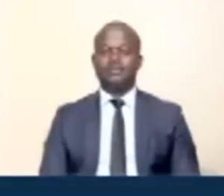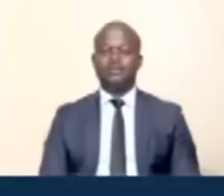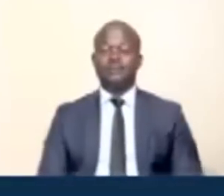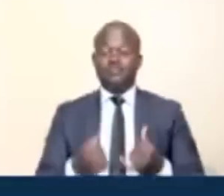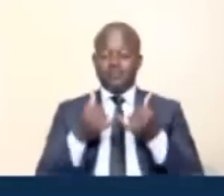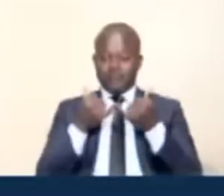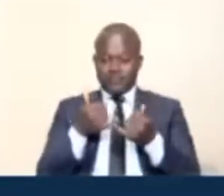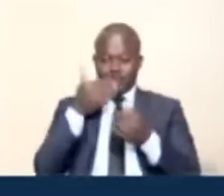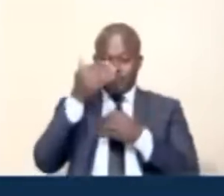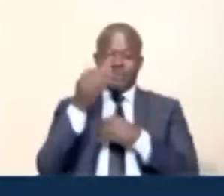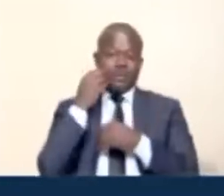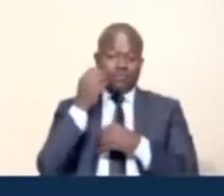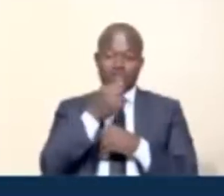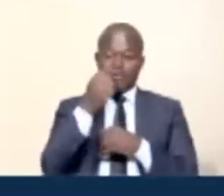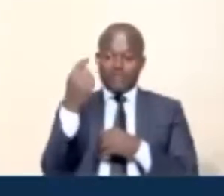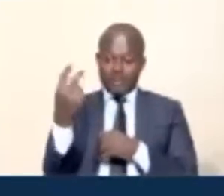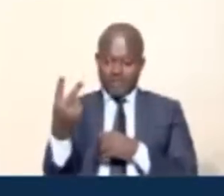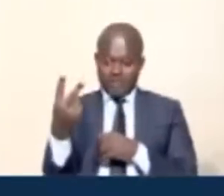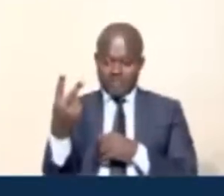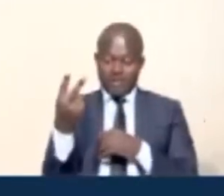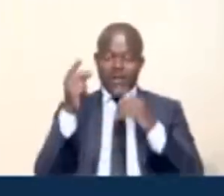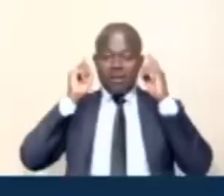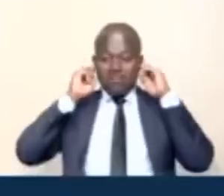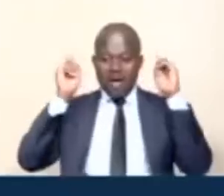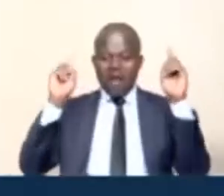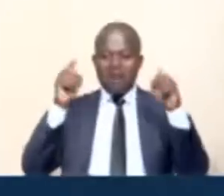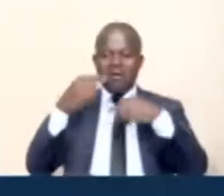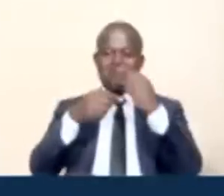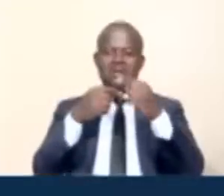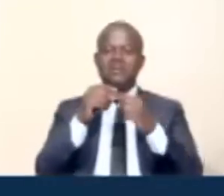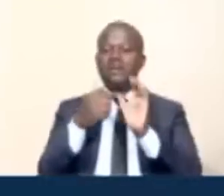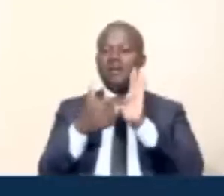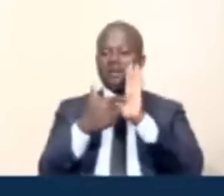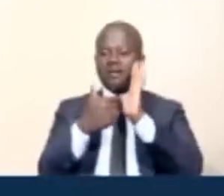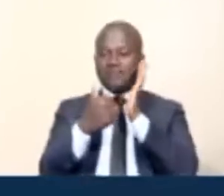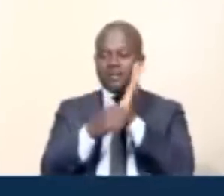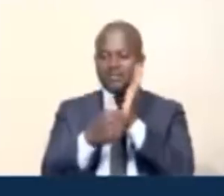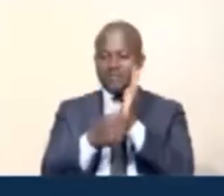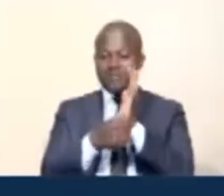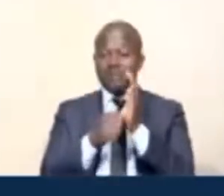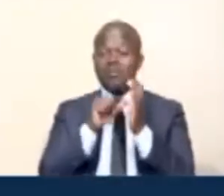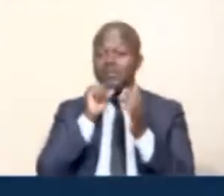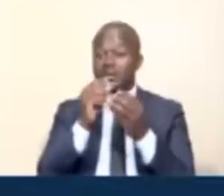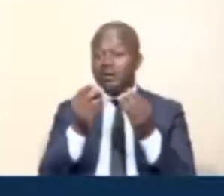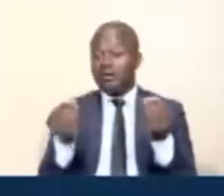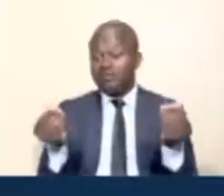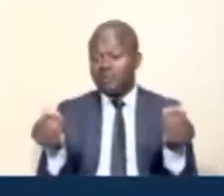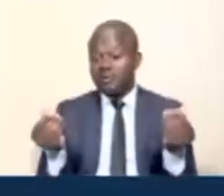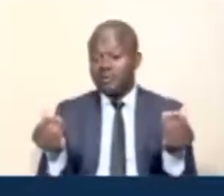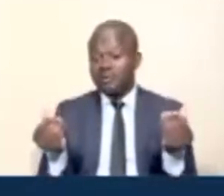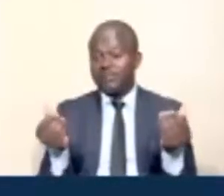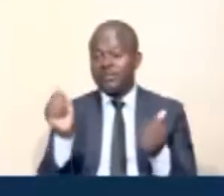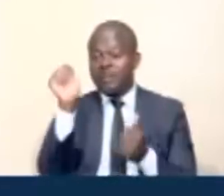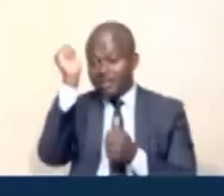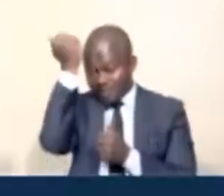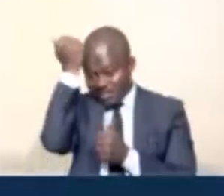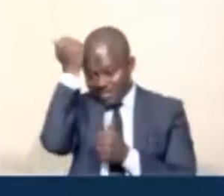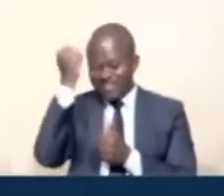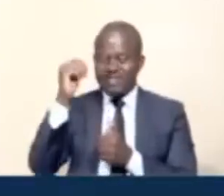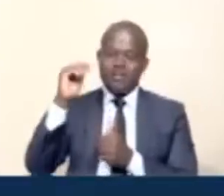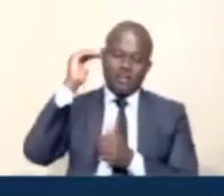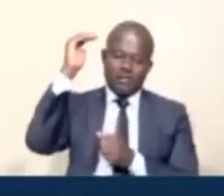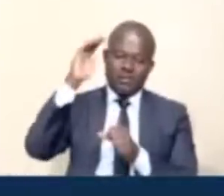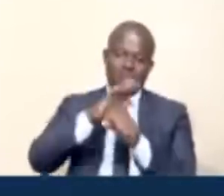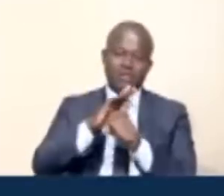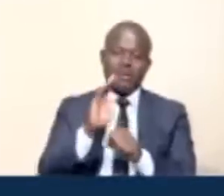None nyuma y'amezi abiri amajwi y'abamotari aracyumvikana agaragaza ibibazo bitarabonerwa ibisubizo. Asiranse iracyahenze ko